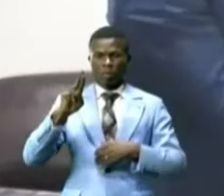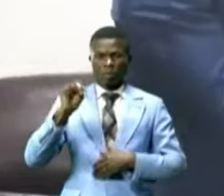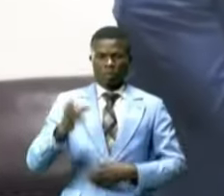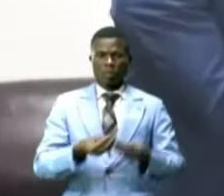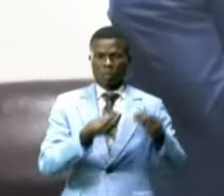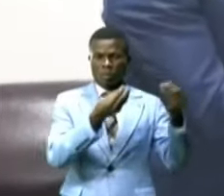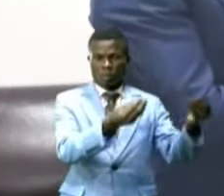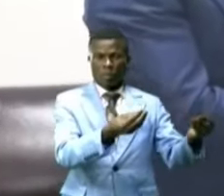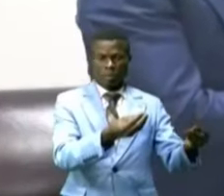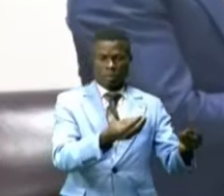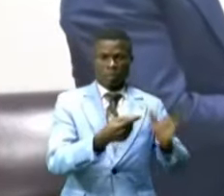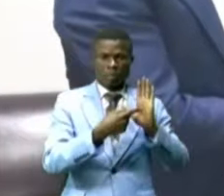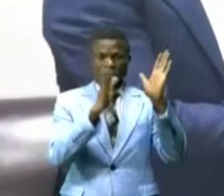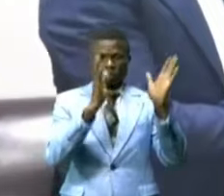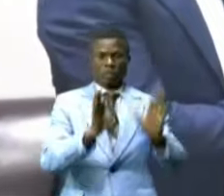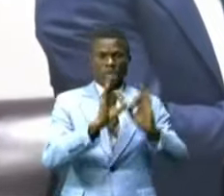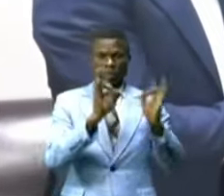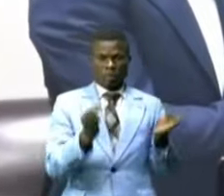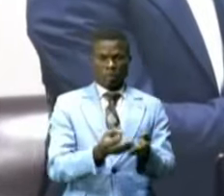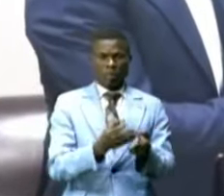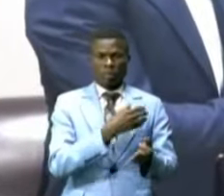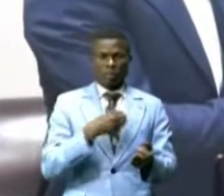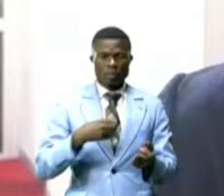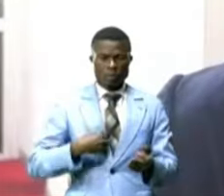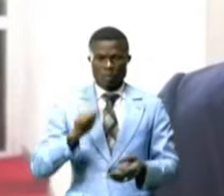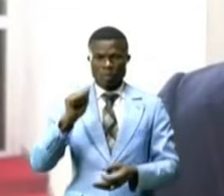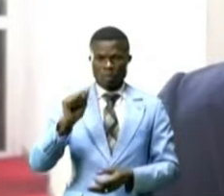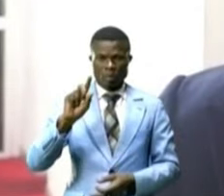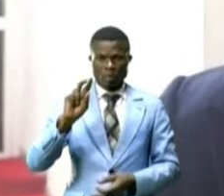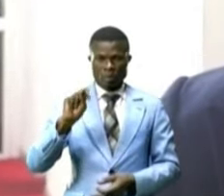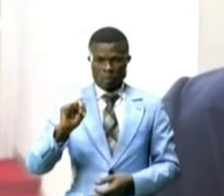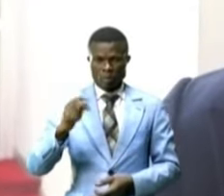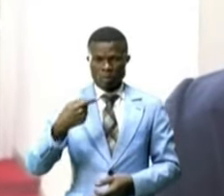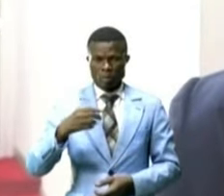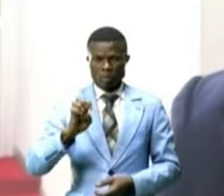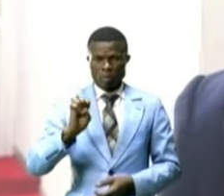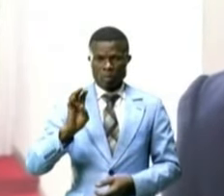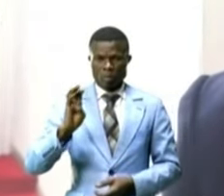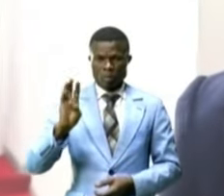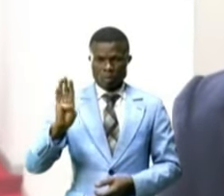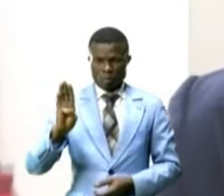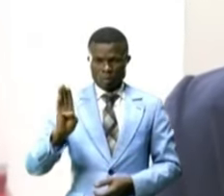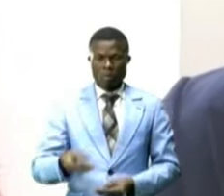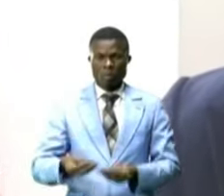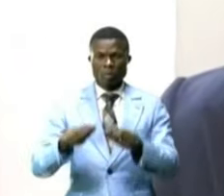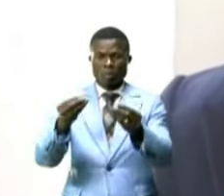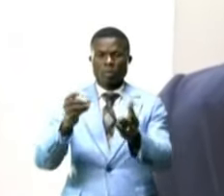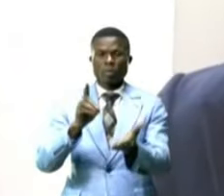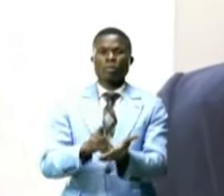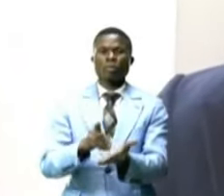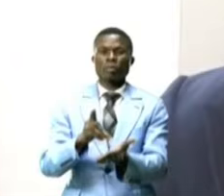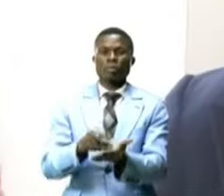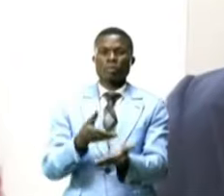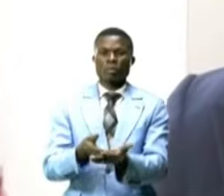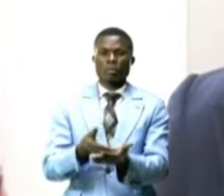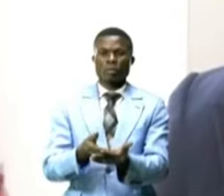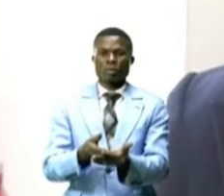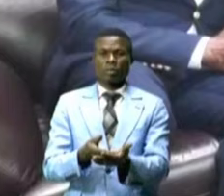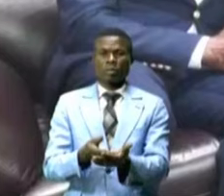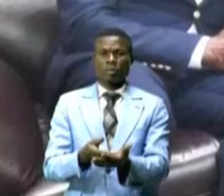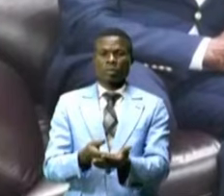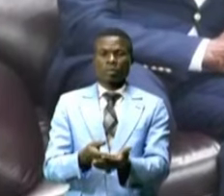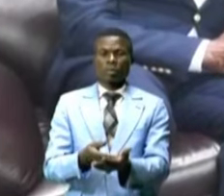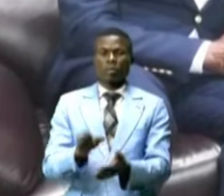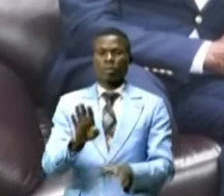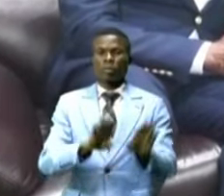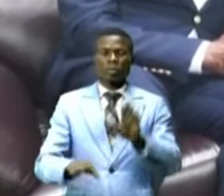jour aux représentants de la famille de Maman Angebi. Madame la directrice m'a reçu pour me remettre les diplômes de ma tante,